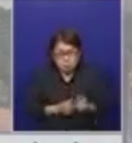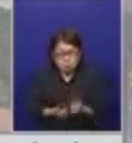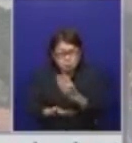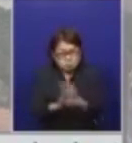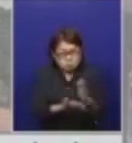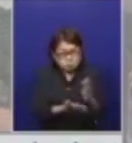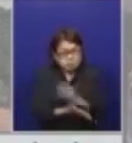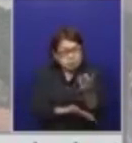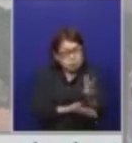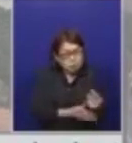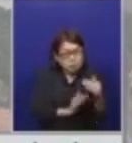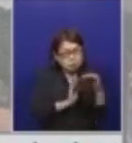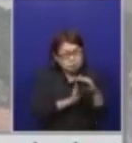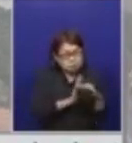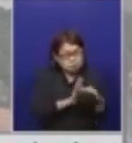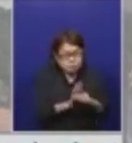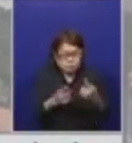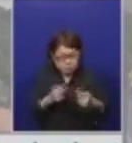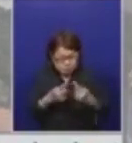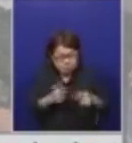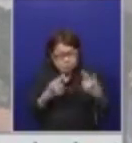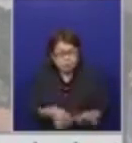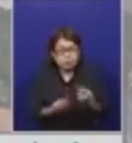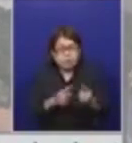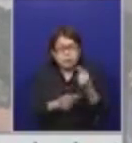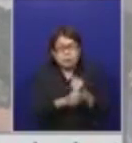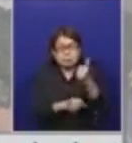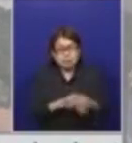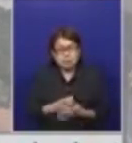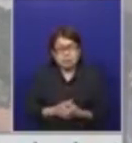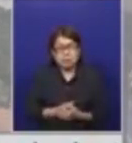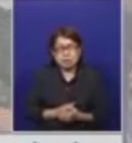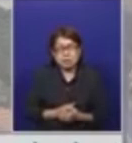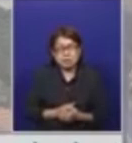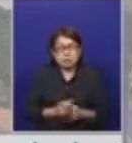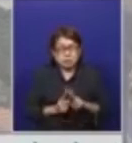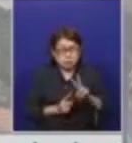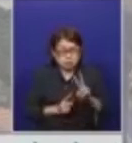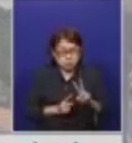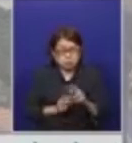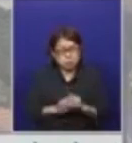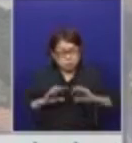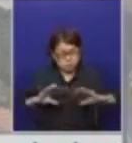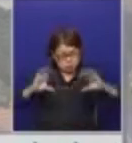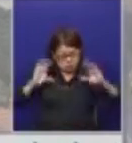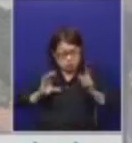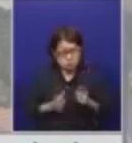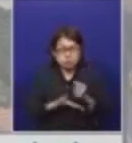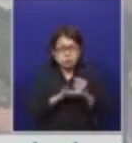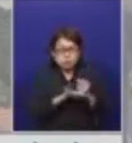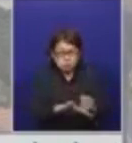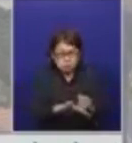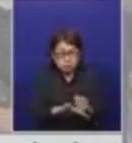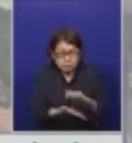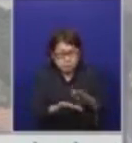นะครับก็ไม่สามารถบรรลุได้นะครับเรื่องที่2นะครับแต่รัฐจะต้องให้ความช่วยเหลือด้านเอก